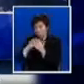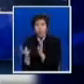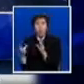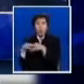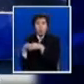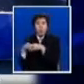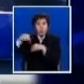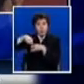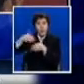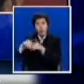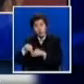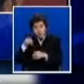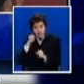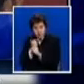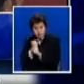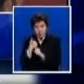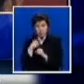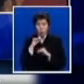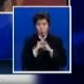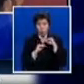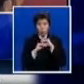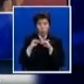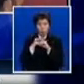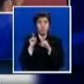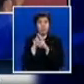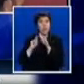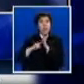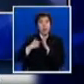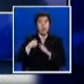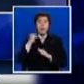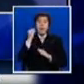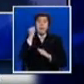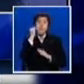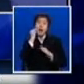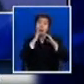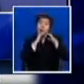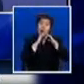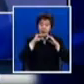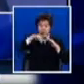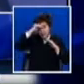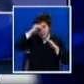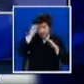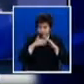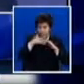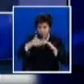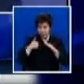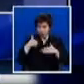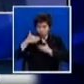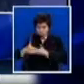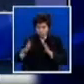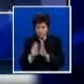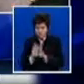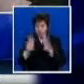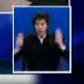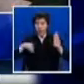เดียวกันก็จะไปเชื่อมโยงกับโครงการที่ผมได้พูดไปในช่วงต้นเกี่ยวกับเรื่องของบ้านหลังเรียนคือจะเป็นการเปิดพื้นที่การเรียนรู้สำคัญทั้ง